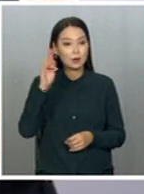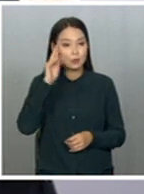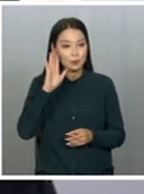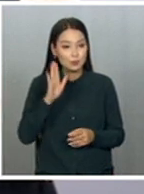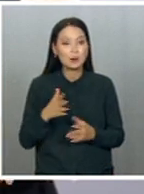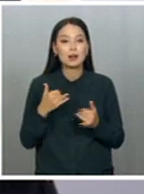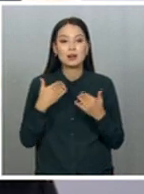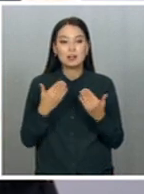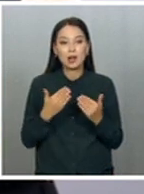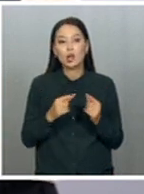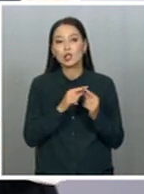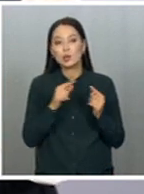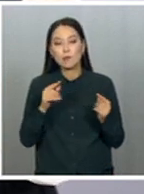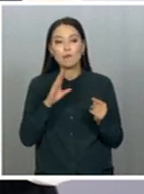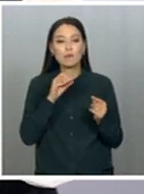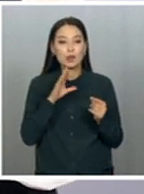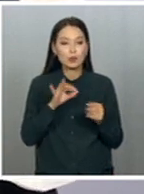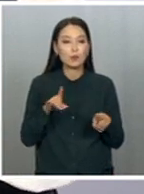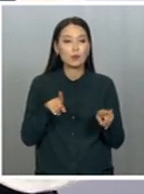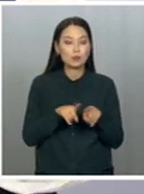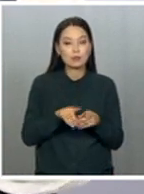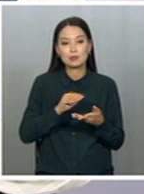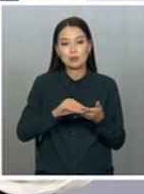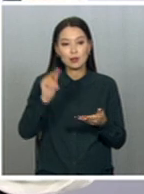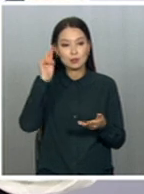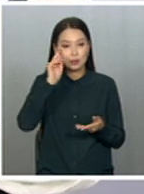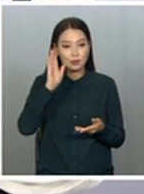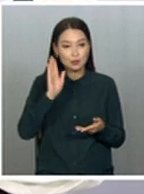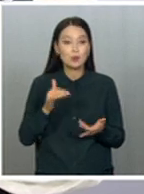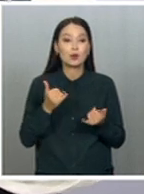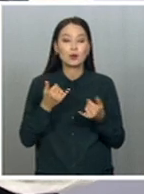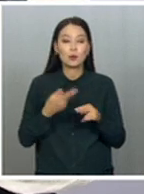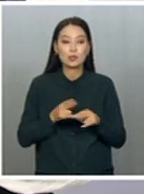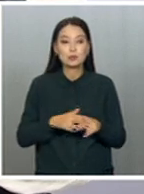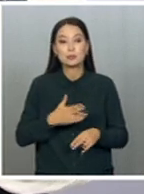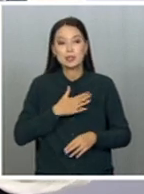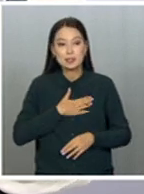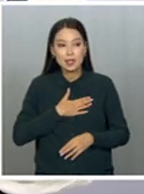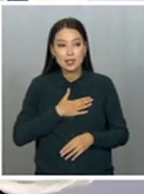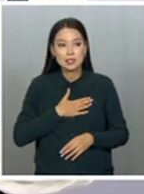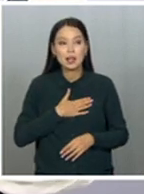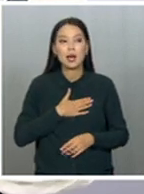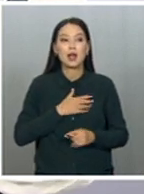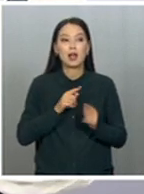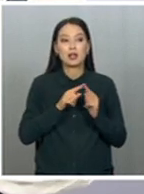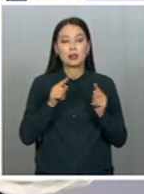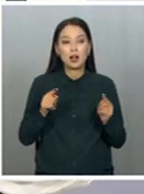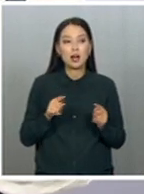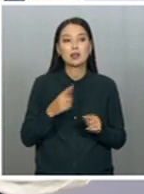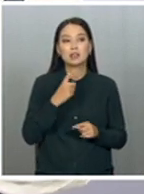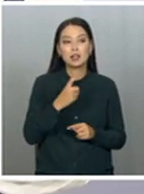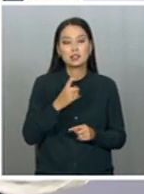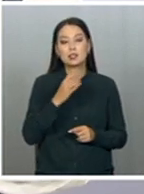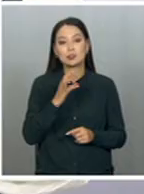түзуді вектор арқылы табуды үйренейік. Ол үшін бізге координаттары x0, y0